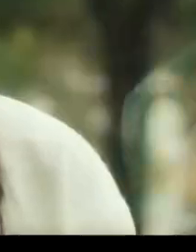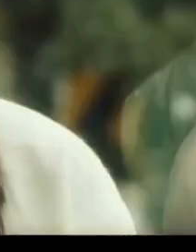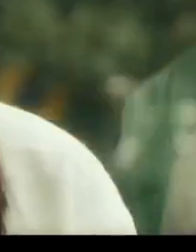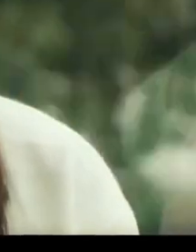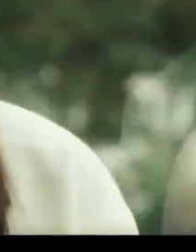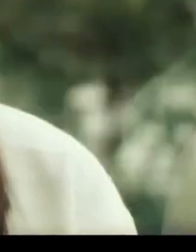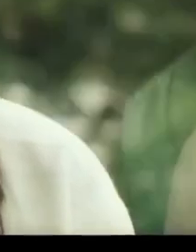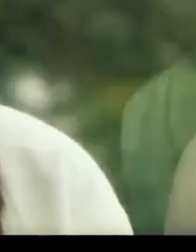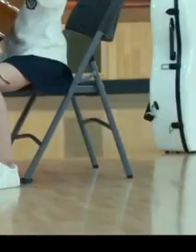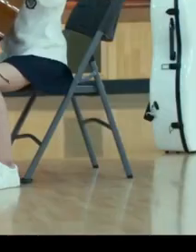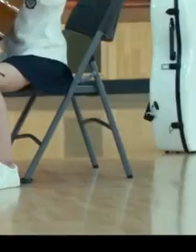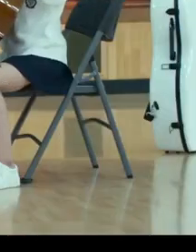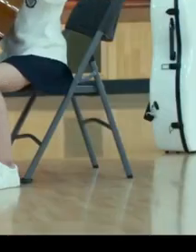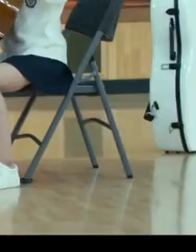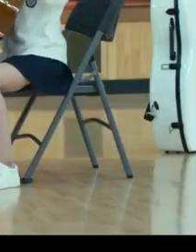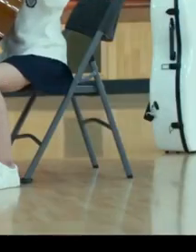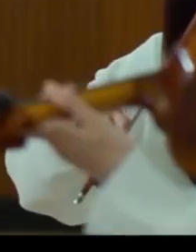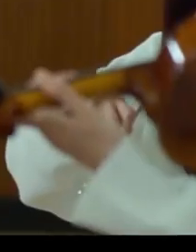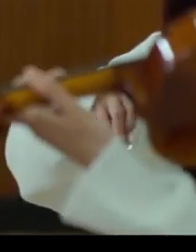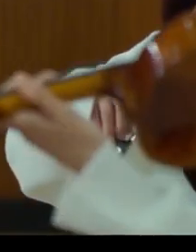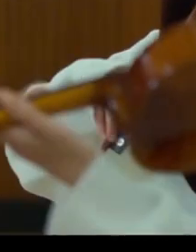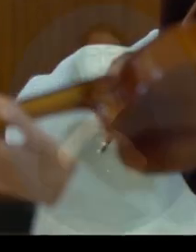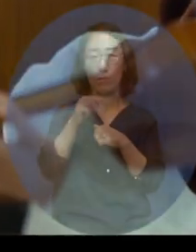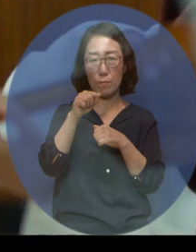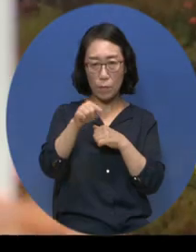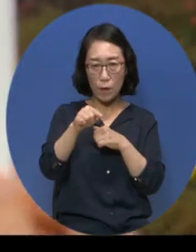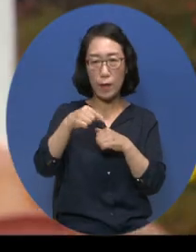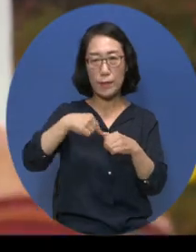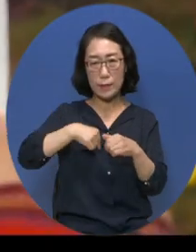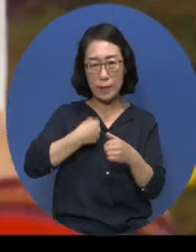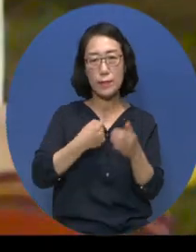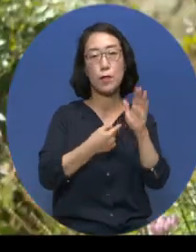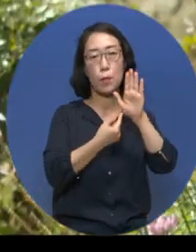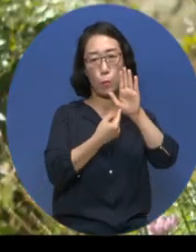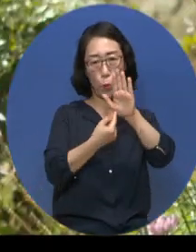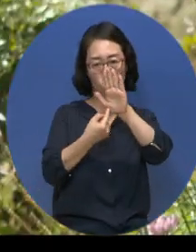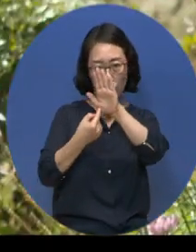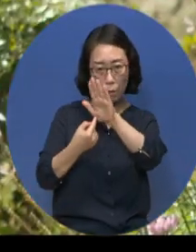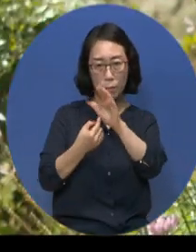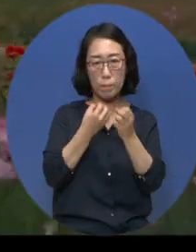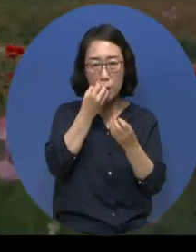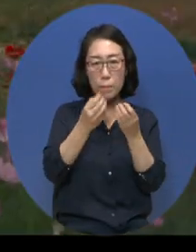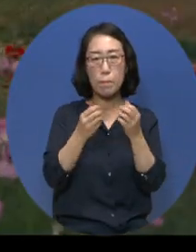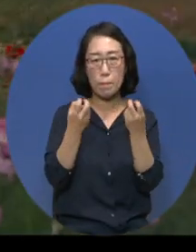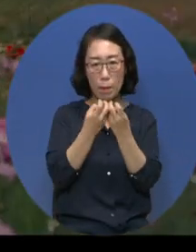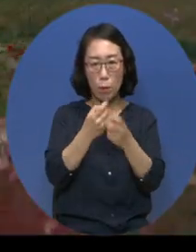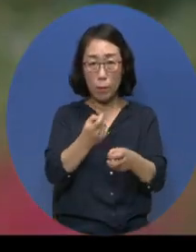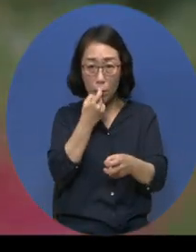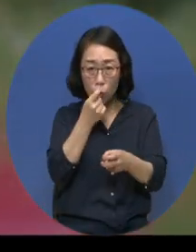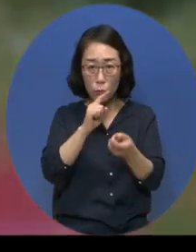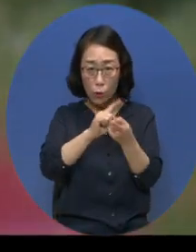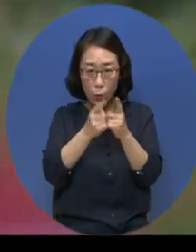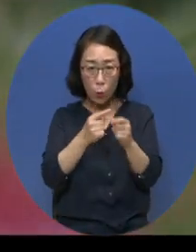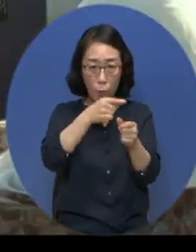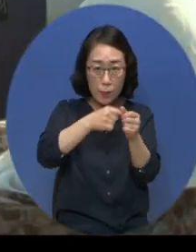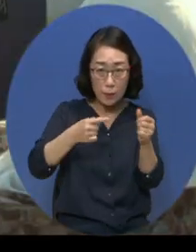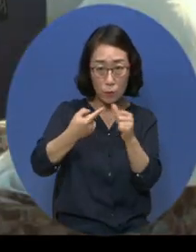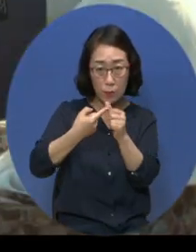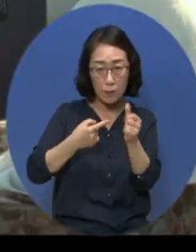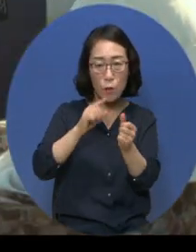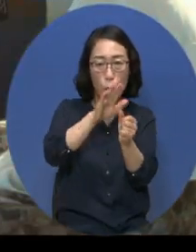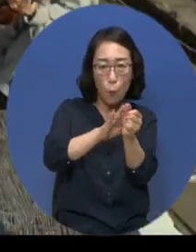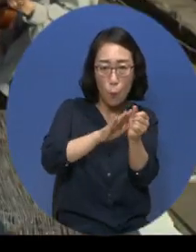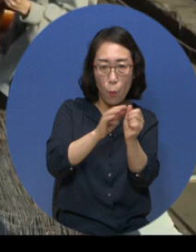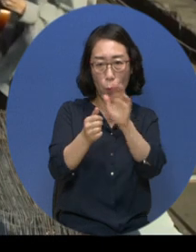사는 게 의미 없다고 생각할 때 네가 나타났어. 그렇게 자신을 표현하는 법을 배우며 서로의 상처를 보듬어주는 아이들.